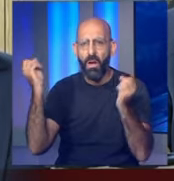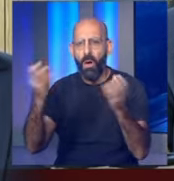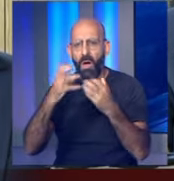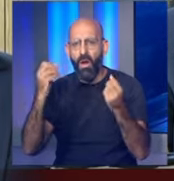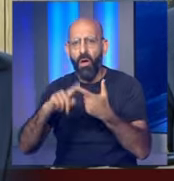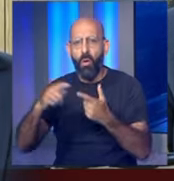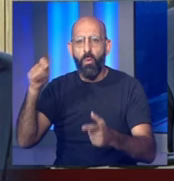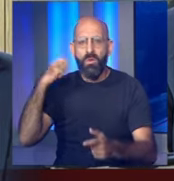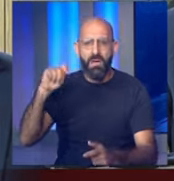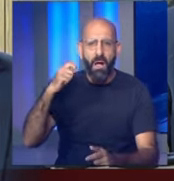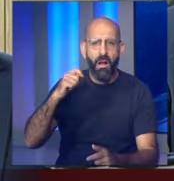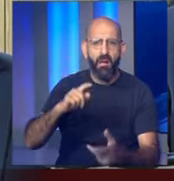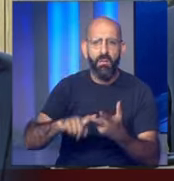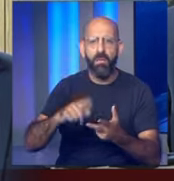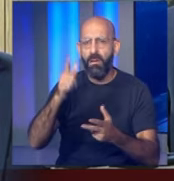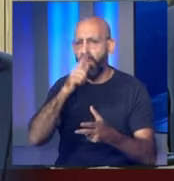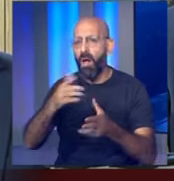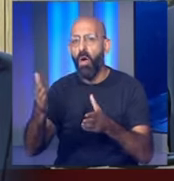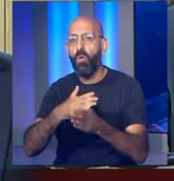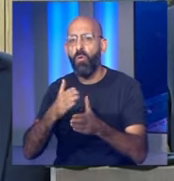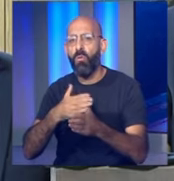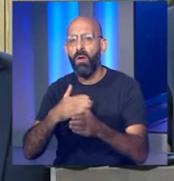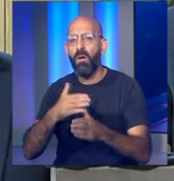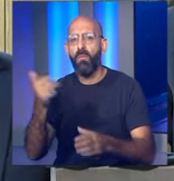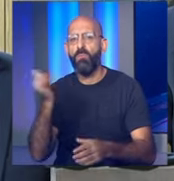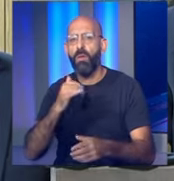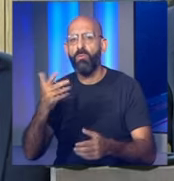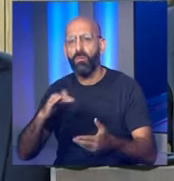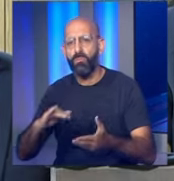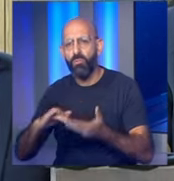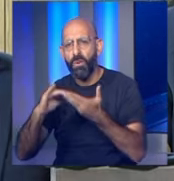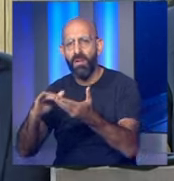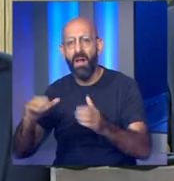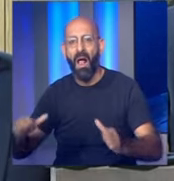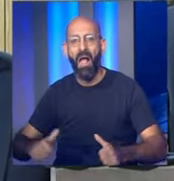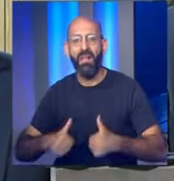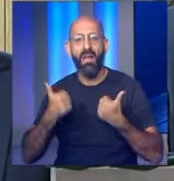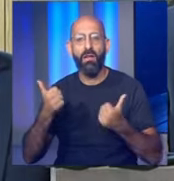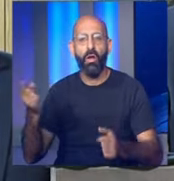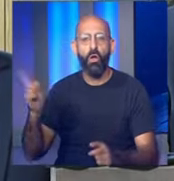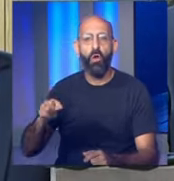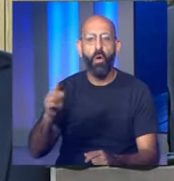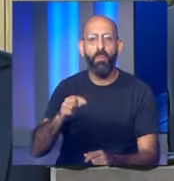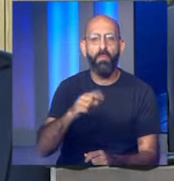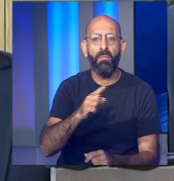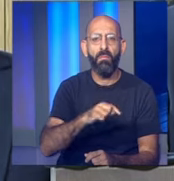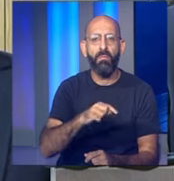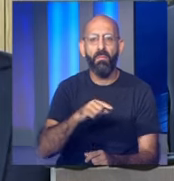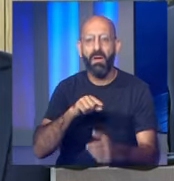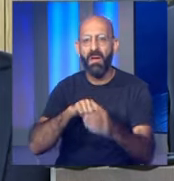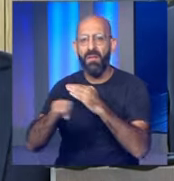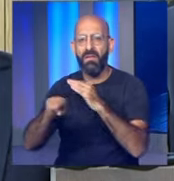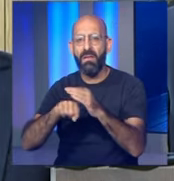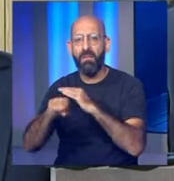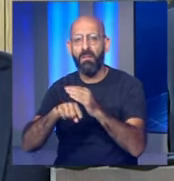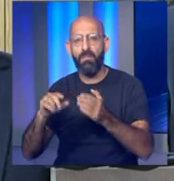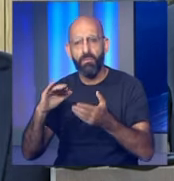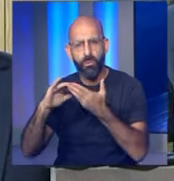نداء من جديد لخلية الطوارئ الوزارية أنه تكون أولاً عم بتأمن مستلزمات